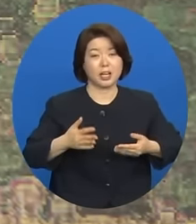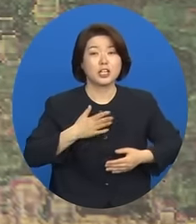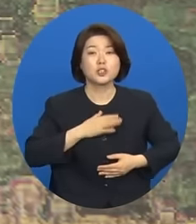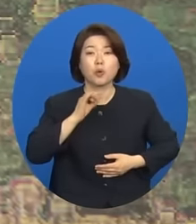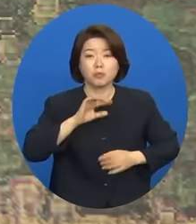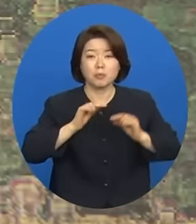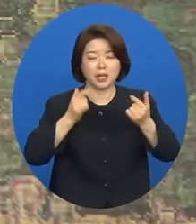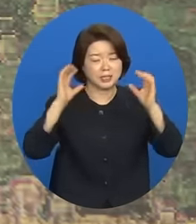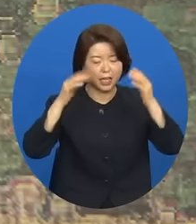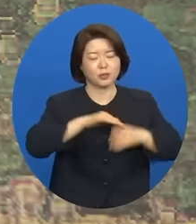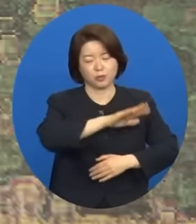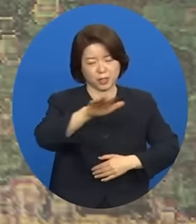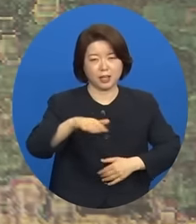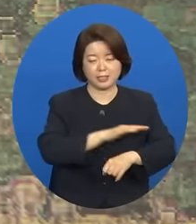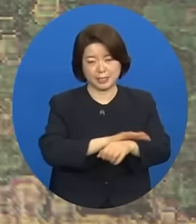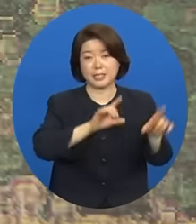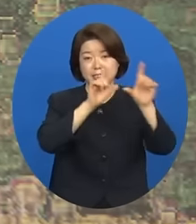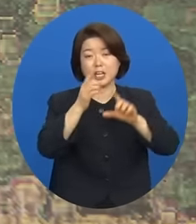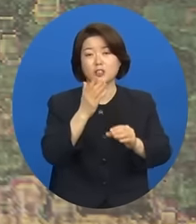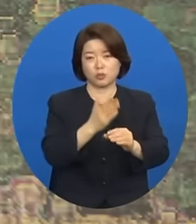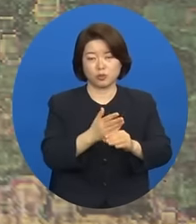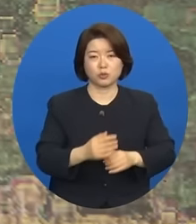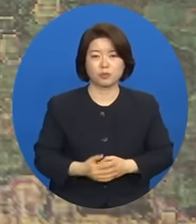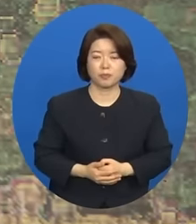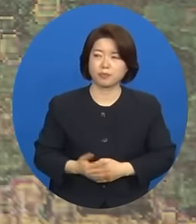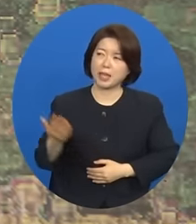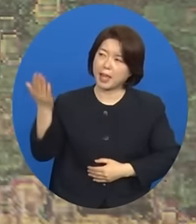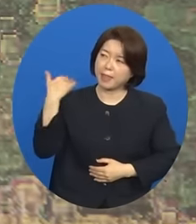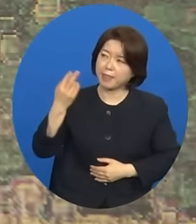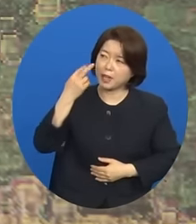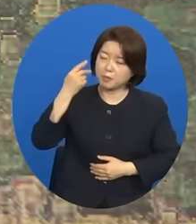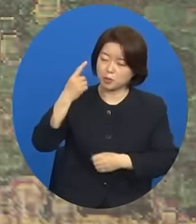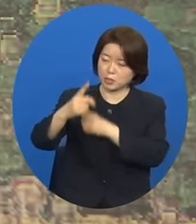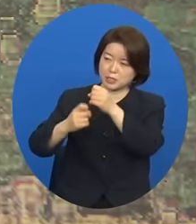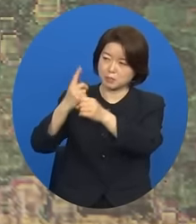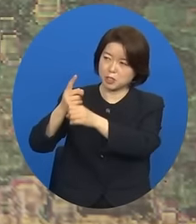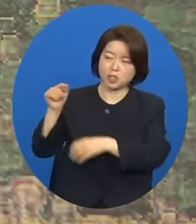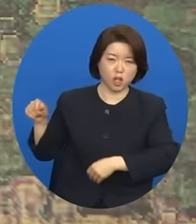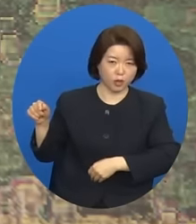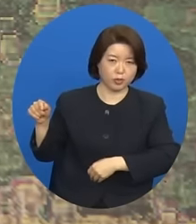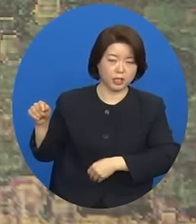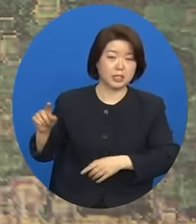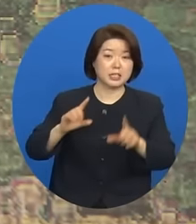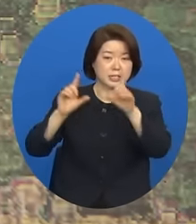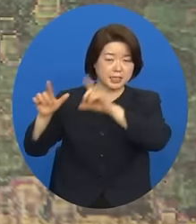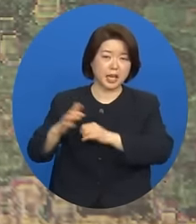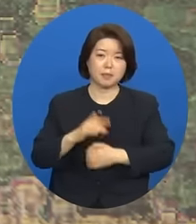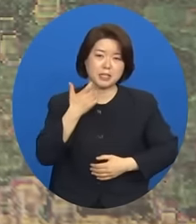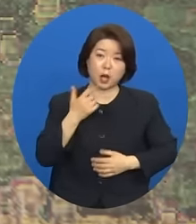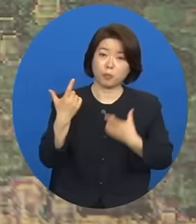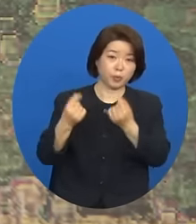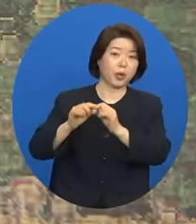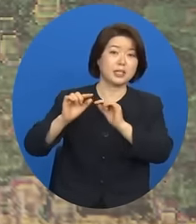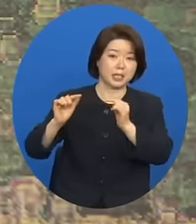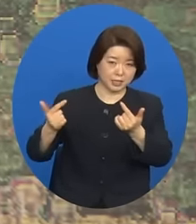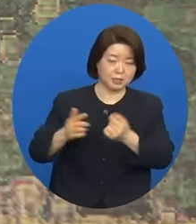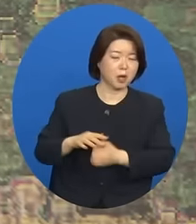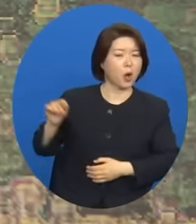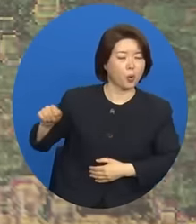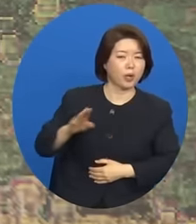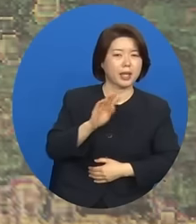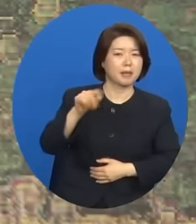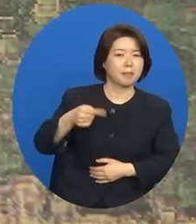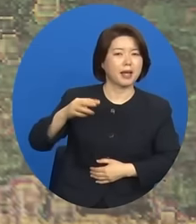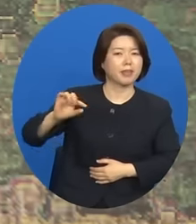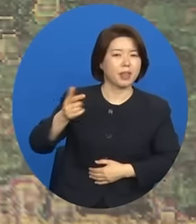돌아보니까 정말 그 11년의 미국의 세월이 꼭 뭐 야곱과 같지는 않지만 바닷 아람의 은혜가